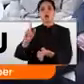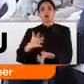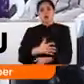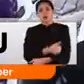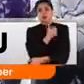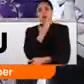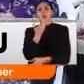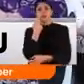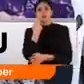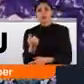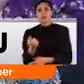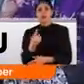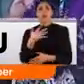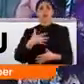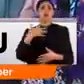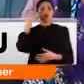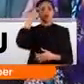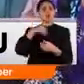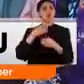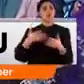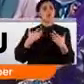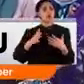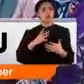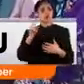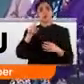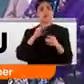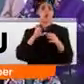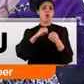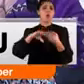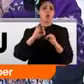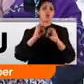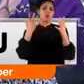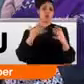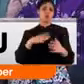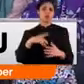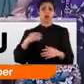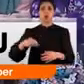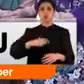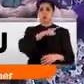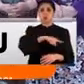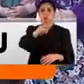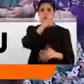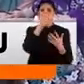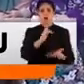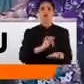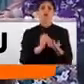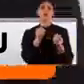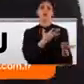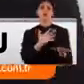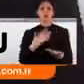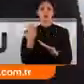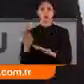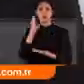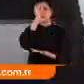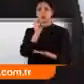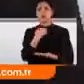ve sorularla baş başa kaldı. Şimdi tek istekleri bu olayın aydınlanması ve suçluların en ağır cezayı alması. Kimsenin